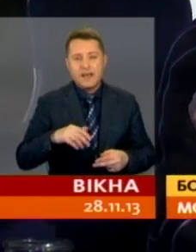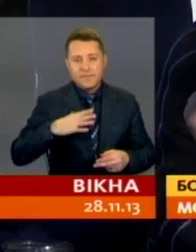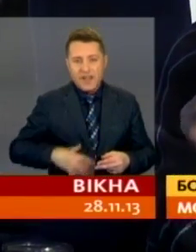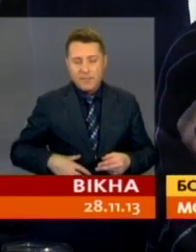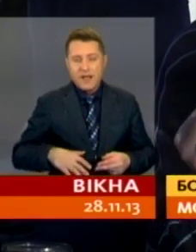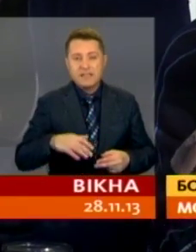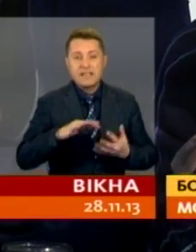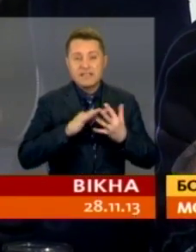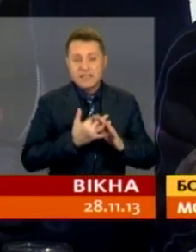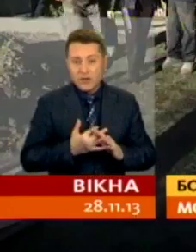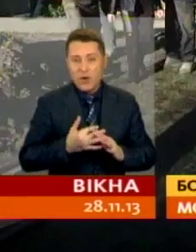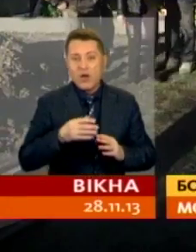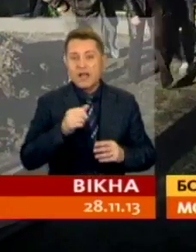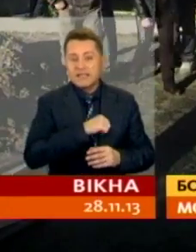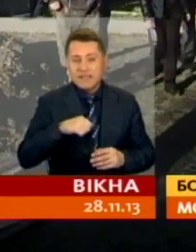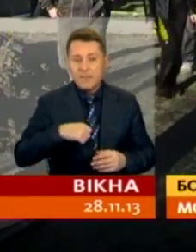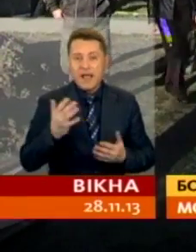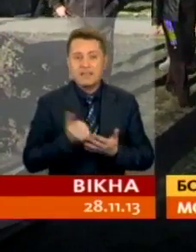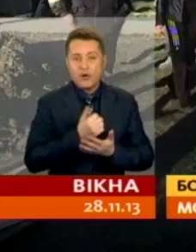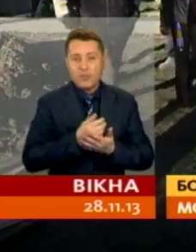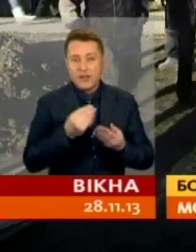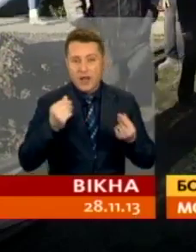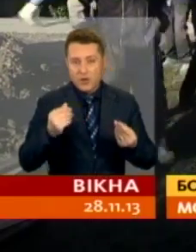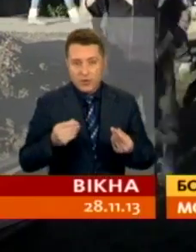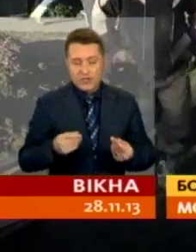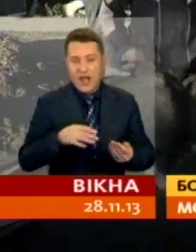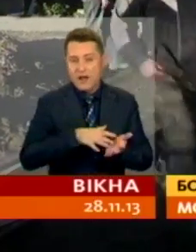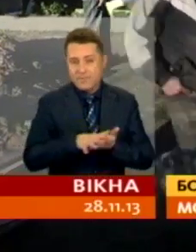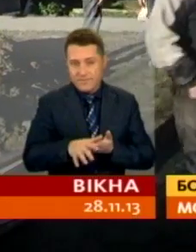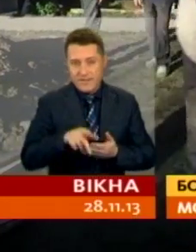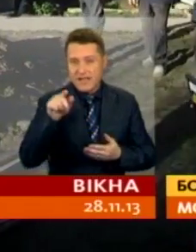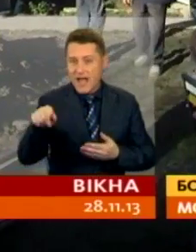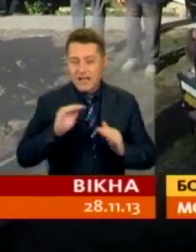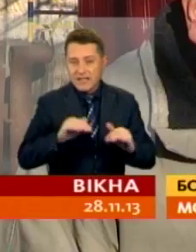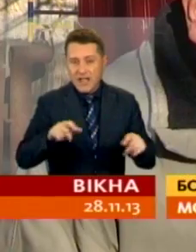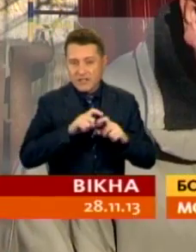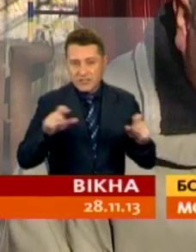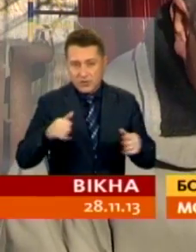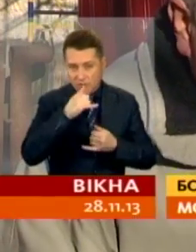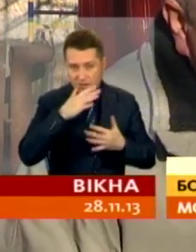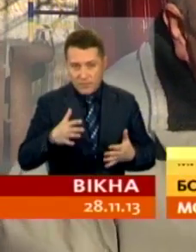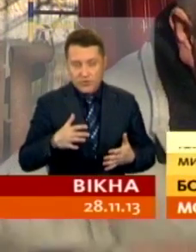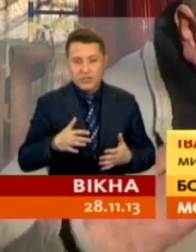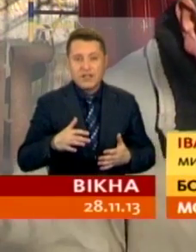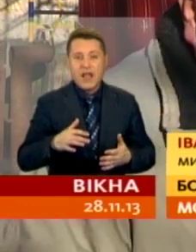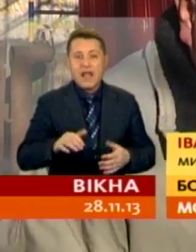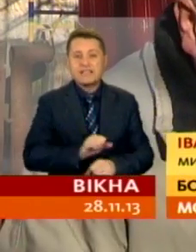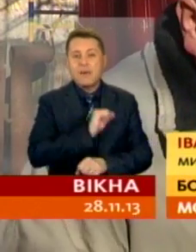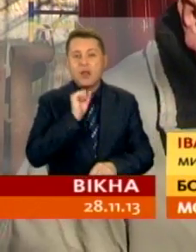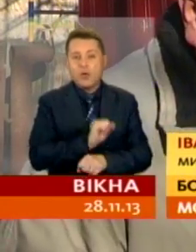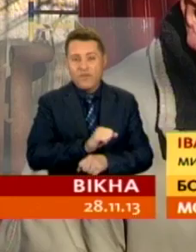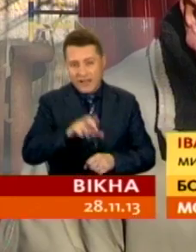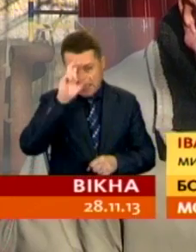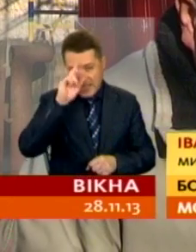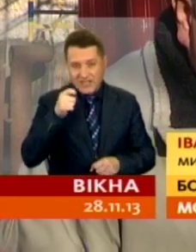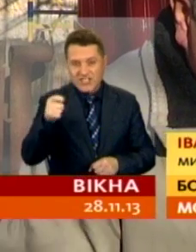село саме заробило, і то освоїти цьогоріч уже, мабуть, не зможуть. Держскарбниця заблокувала. Вони гроші наші, вони прийдуть на другий рік, нема